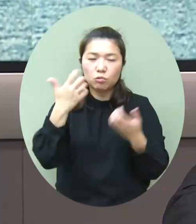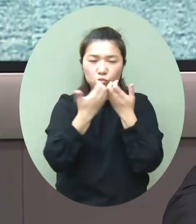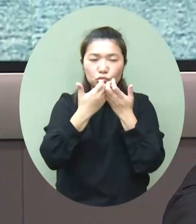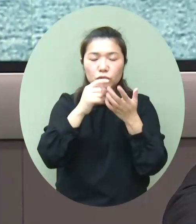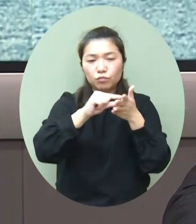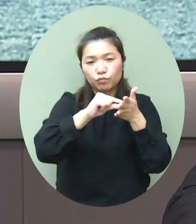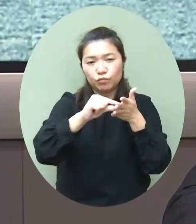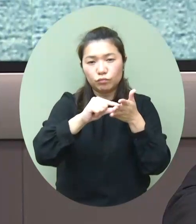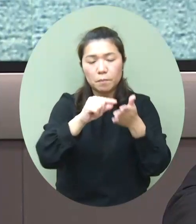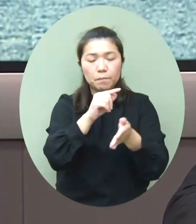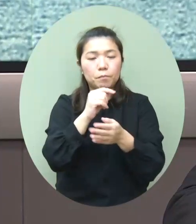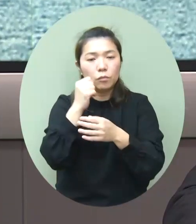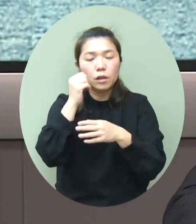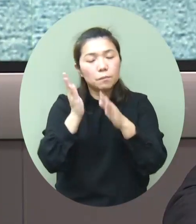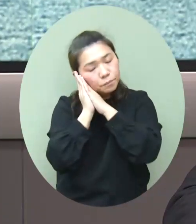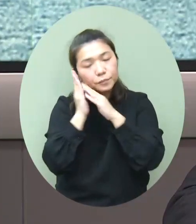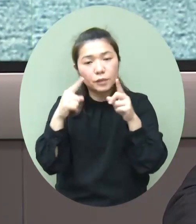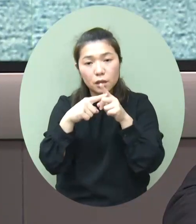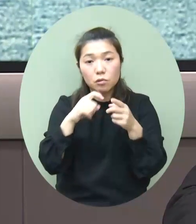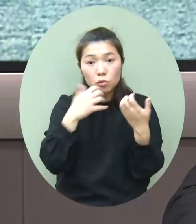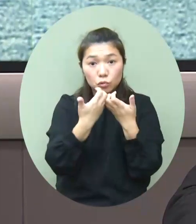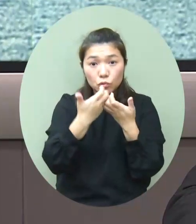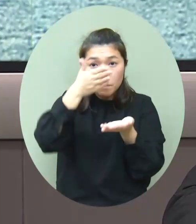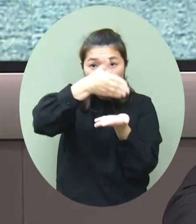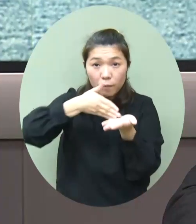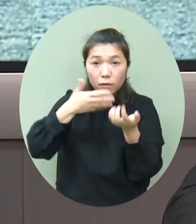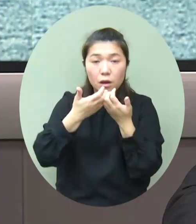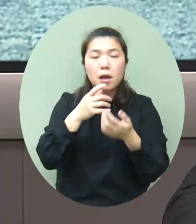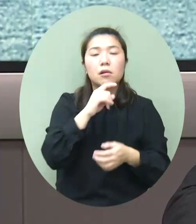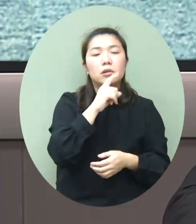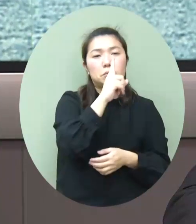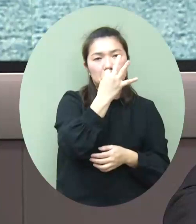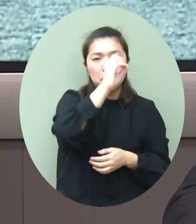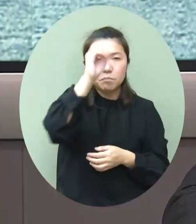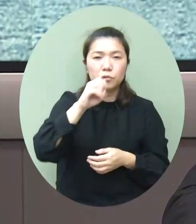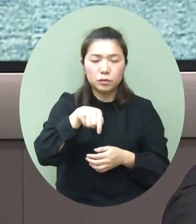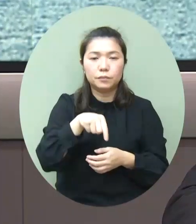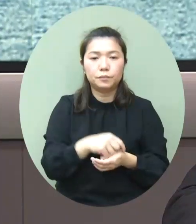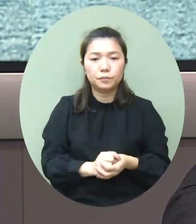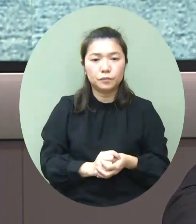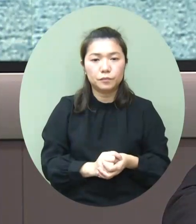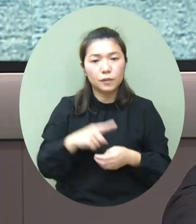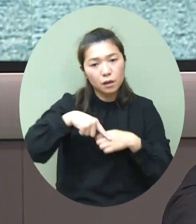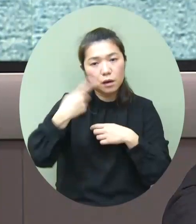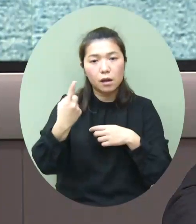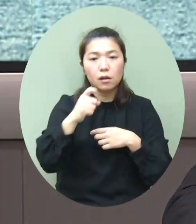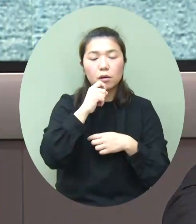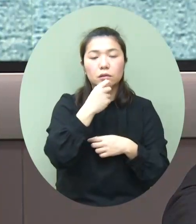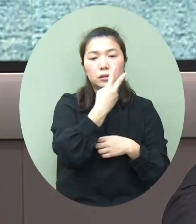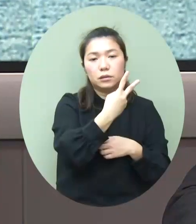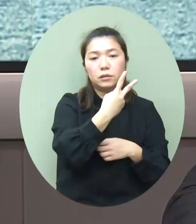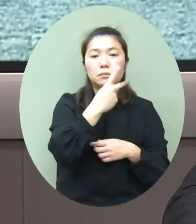的老人，占整体的人数13%，另外大